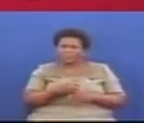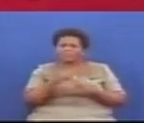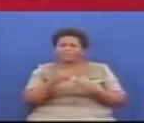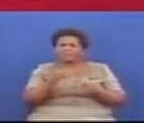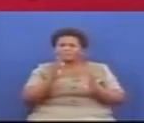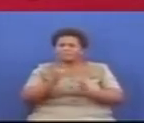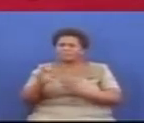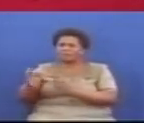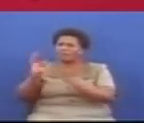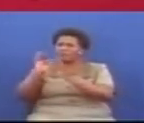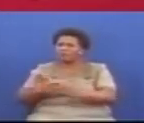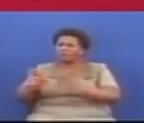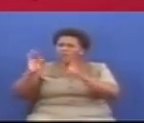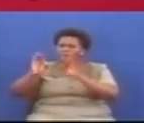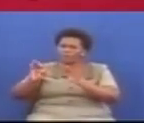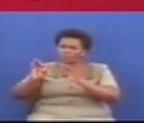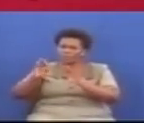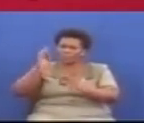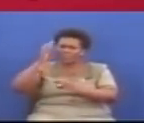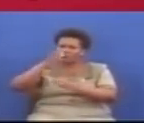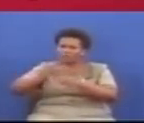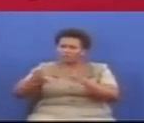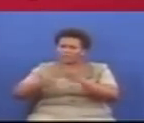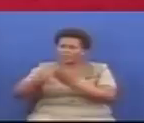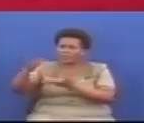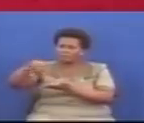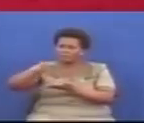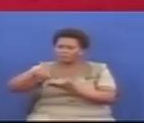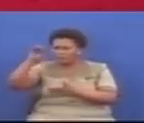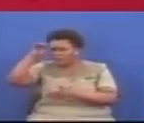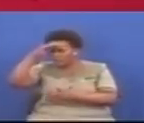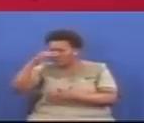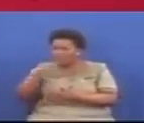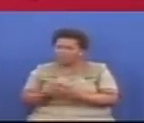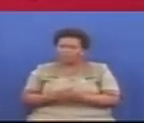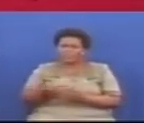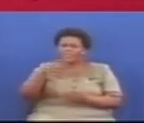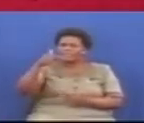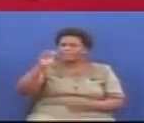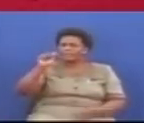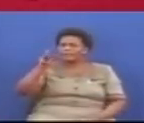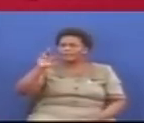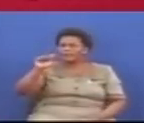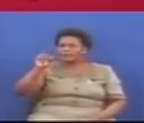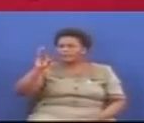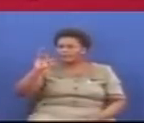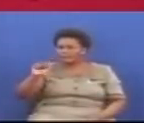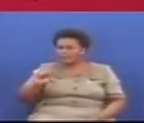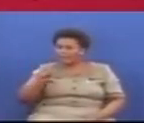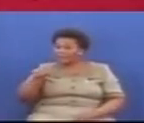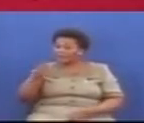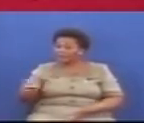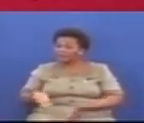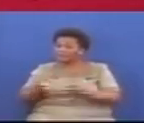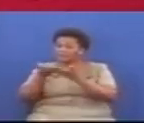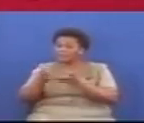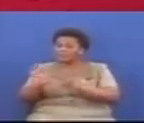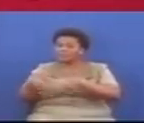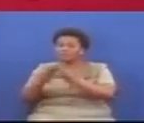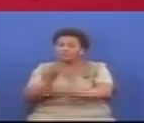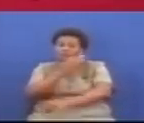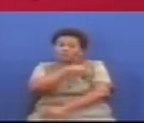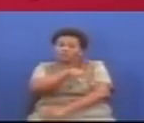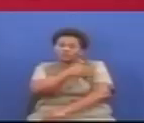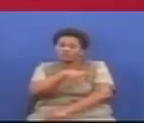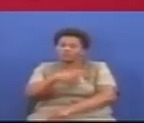polisi katika ngazi ya tarafa na kata nchi nzima, ambavyo vitasaidia kusogeza huduma kwa wananchi hadi waliopo katika